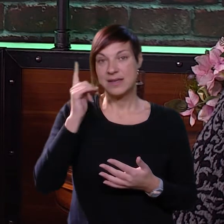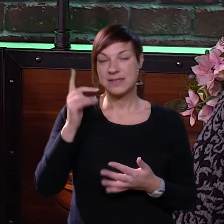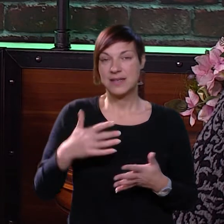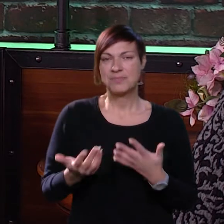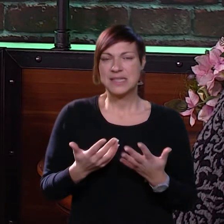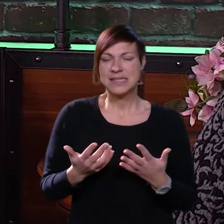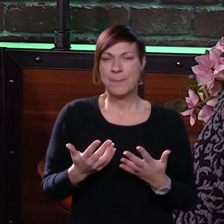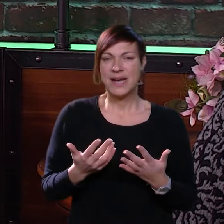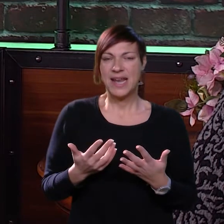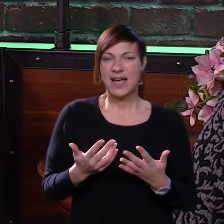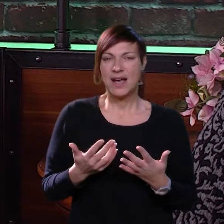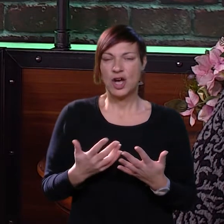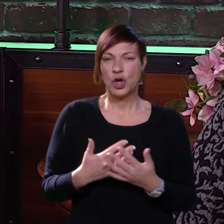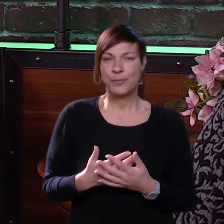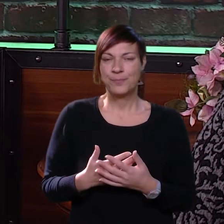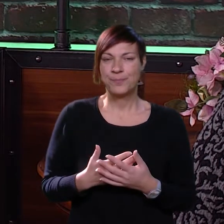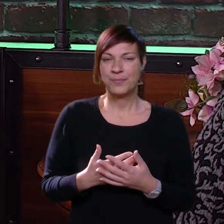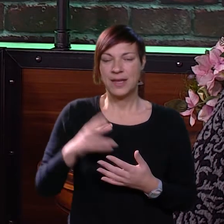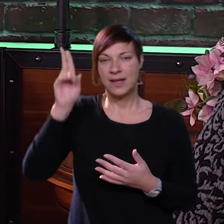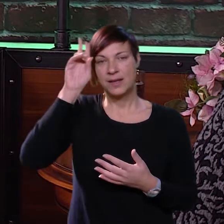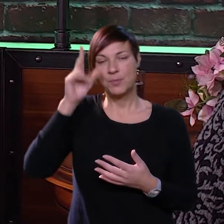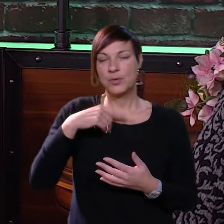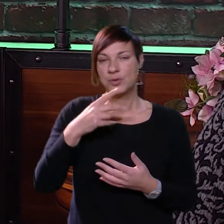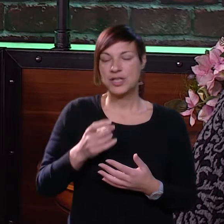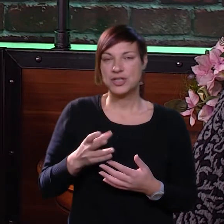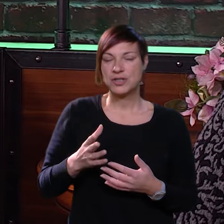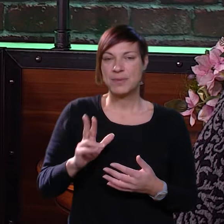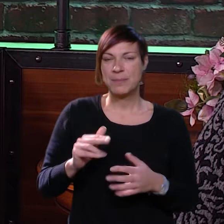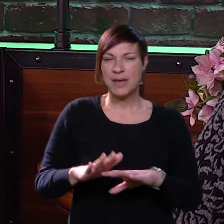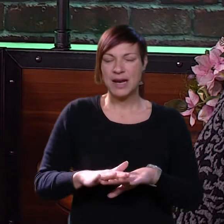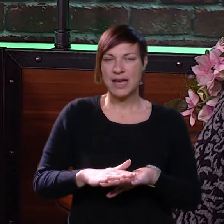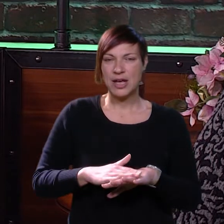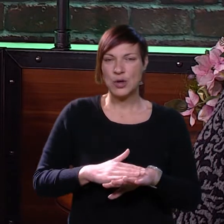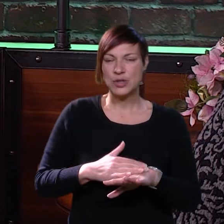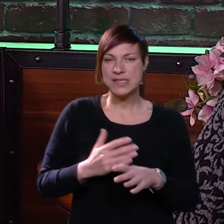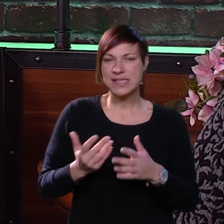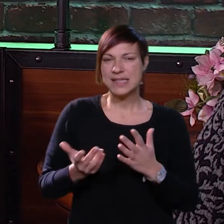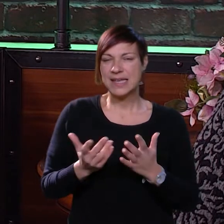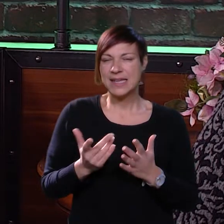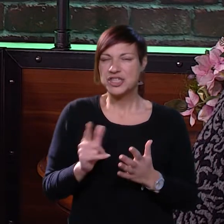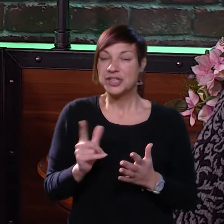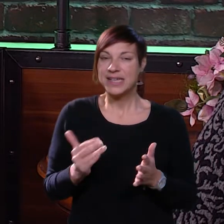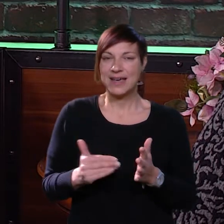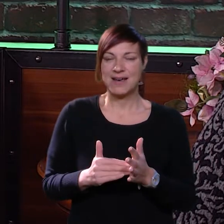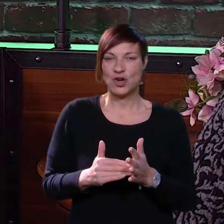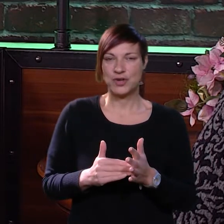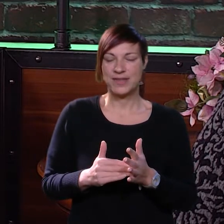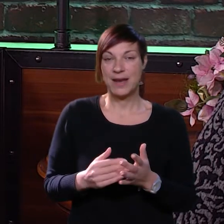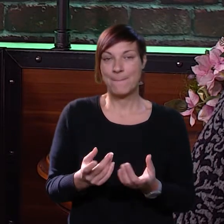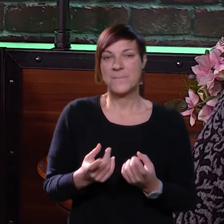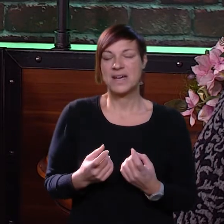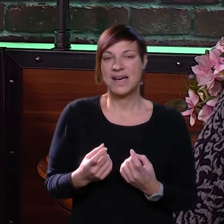Ja znam da sam nekako, mogu to reći odmah, nekako imala osjećaj da nešto nije kako